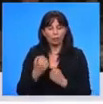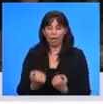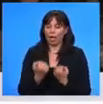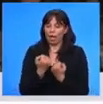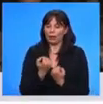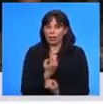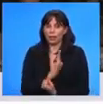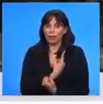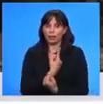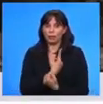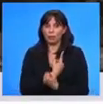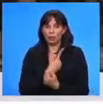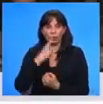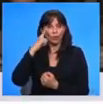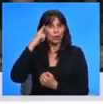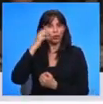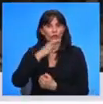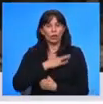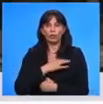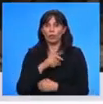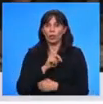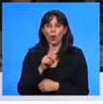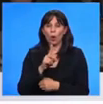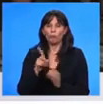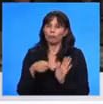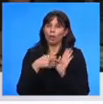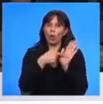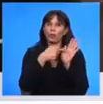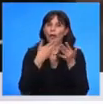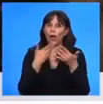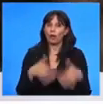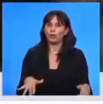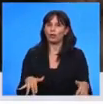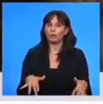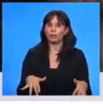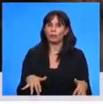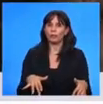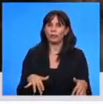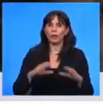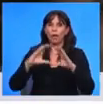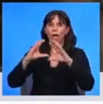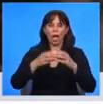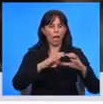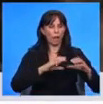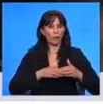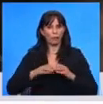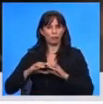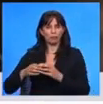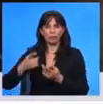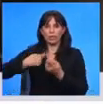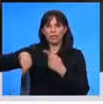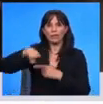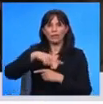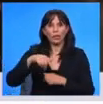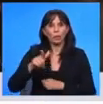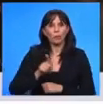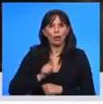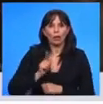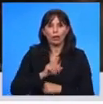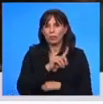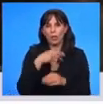חייבים לחזק את העמדות שלנו, ולא לראות חלשים בפני, הרי העמים מסביבנו מחכים, זה לא רק החמאס.